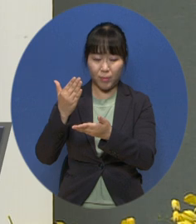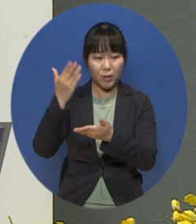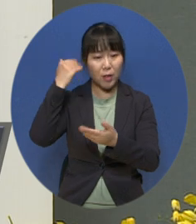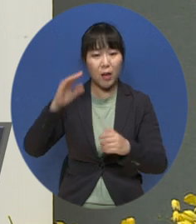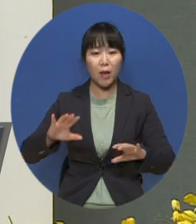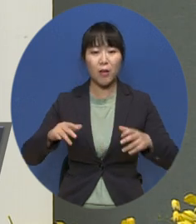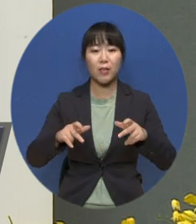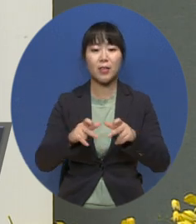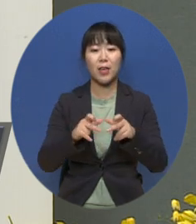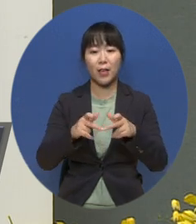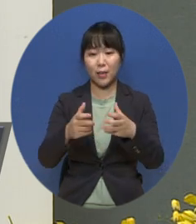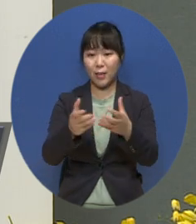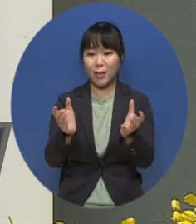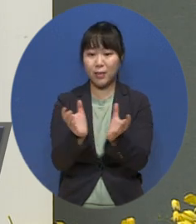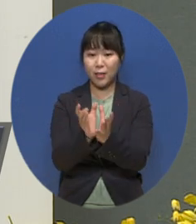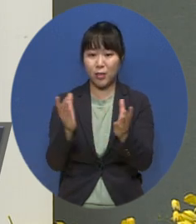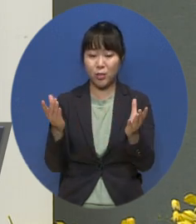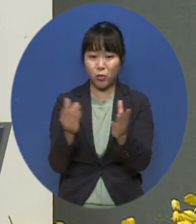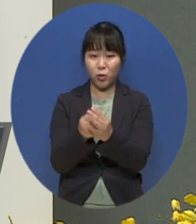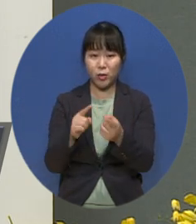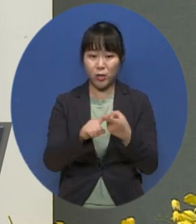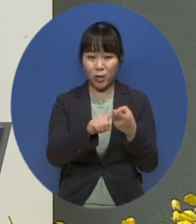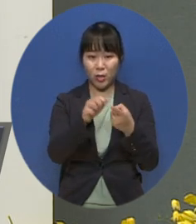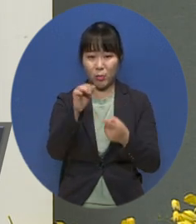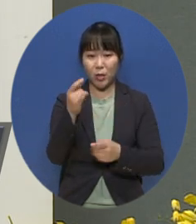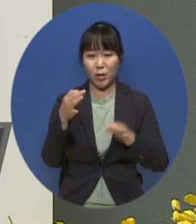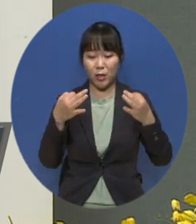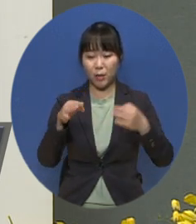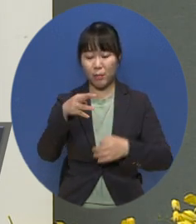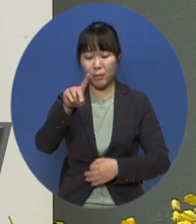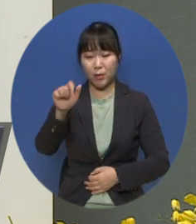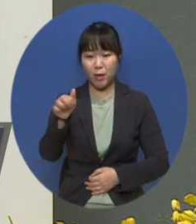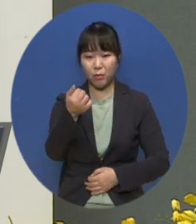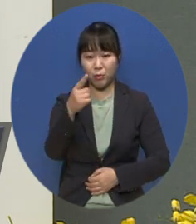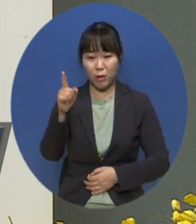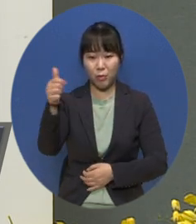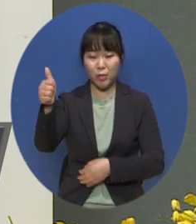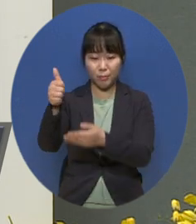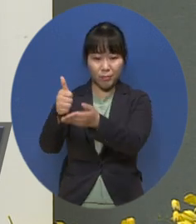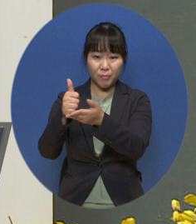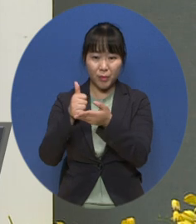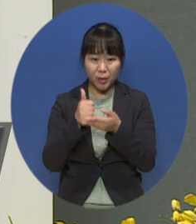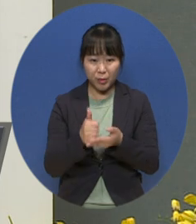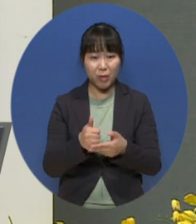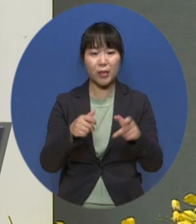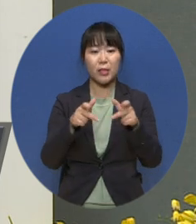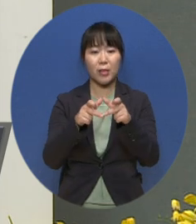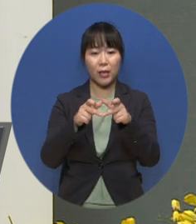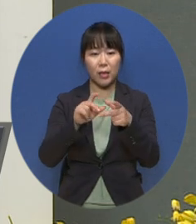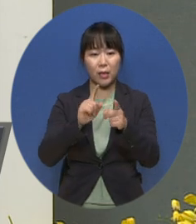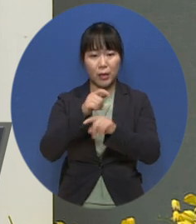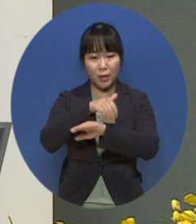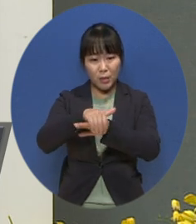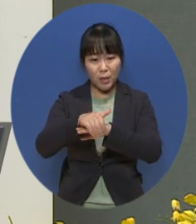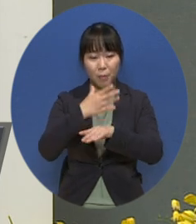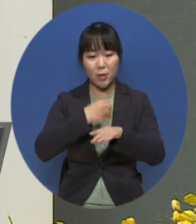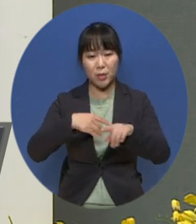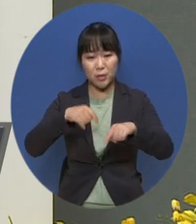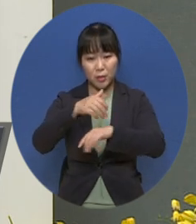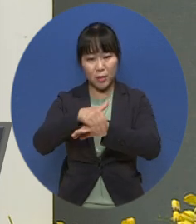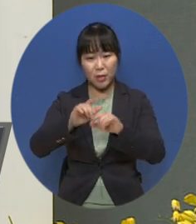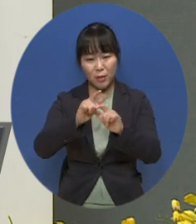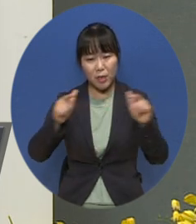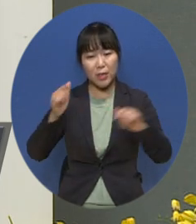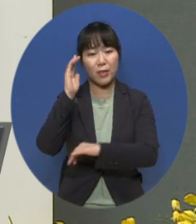한국 장애인 단체 총연합회 김나 콴 회장을 모시고 장애인 대책 복지 0 책